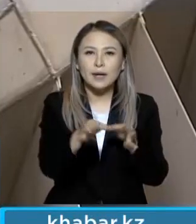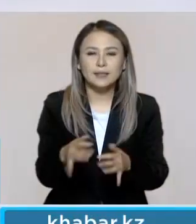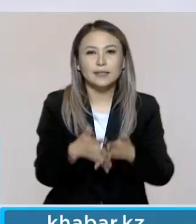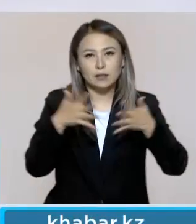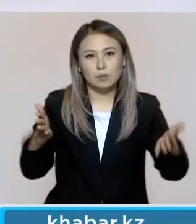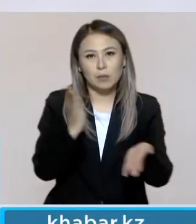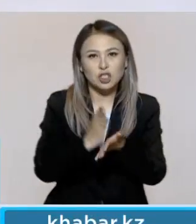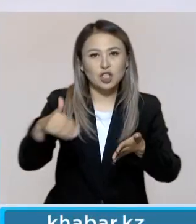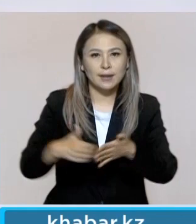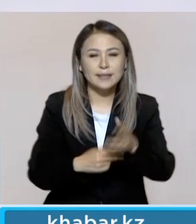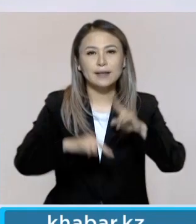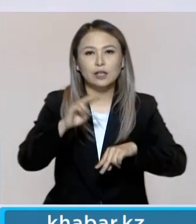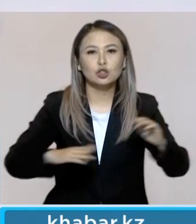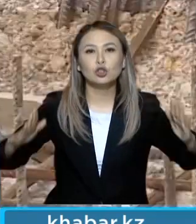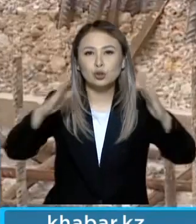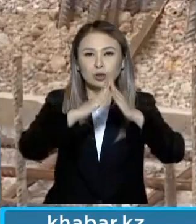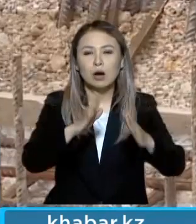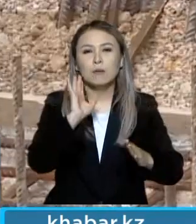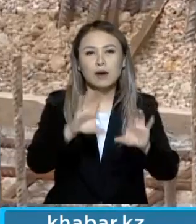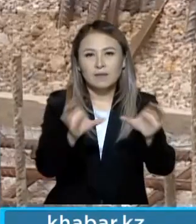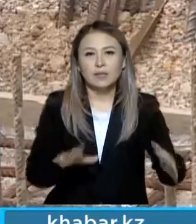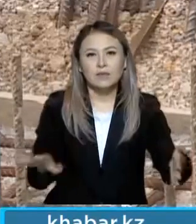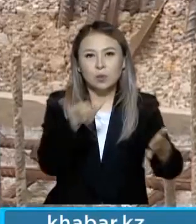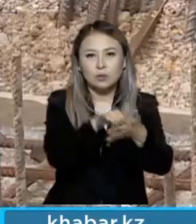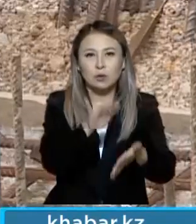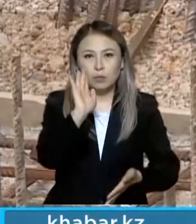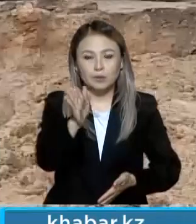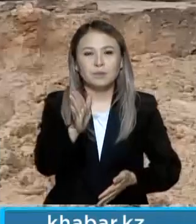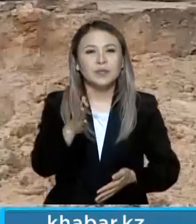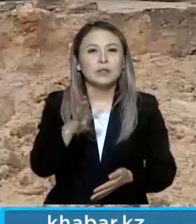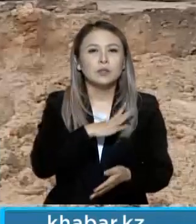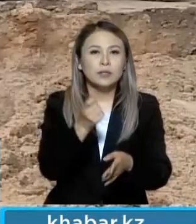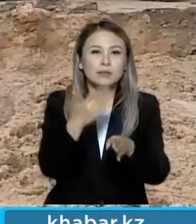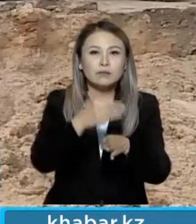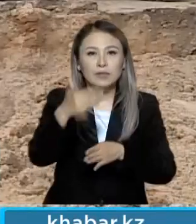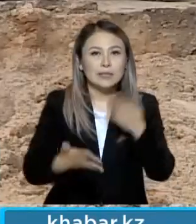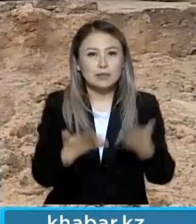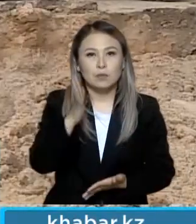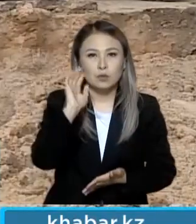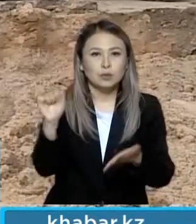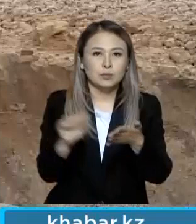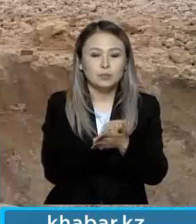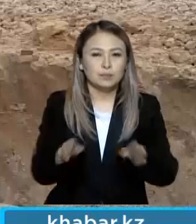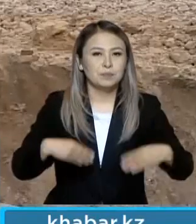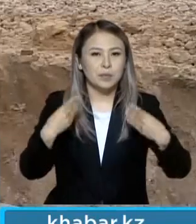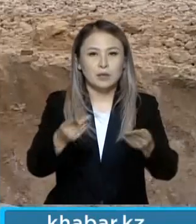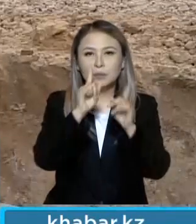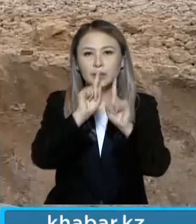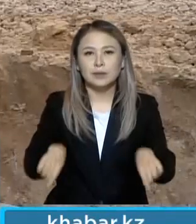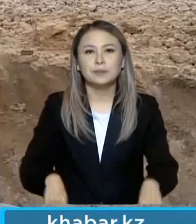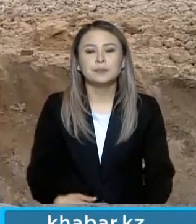келеді. Жаңадан салынған тұрғын үйлерге құбыр тартылып жатыр. Кестеден кешіккен жағдайда оларға төлқұжат